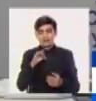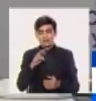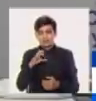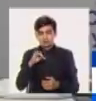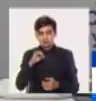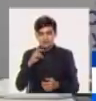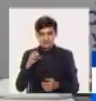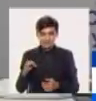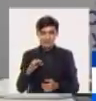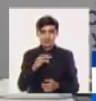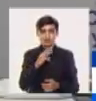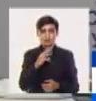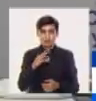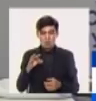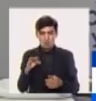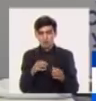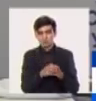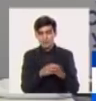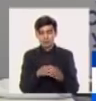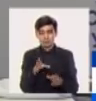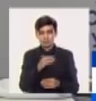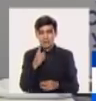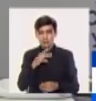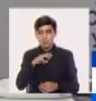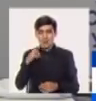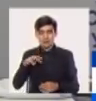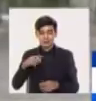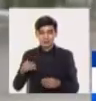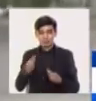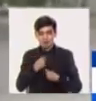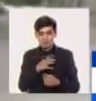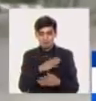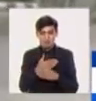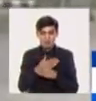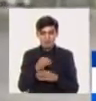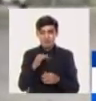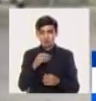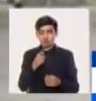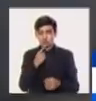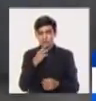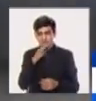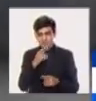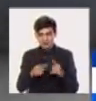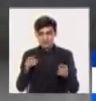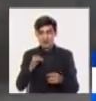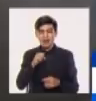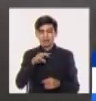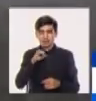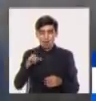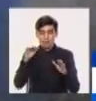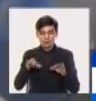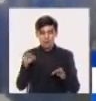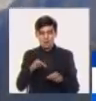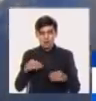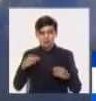1 миллиардтың ішінде қаржы соған бөліп, бізге сондай көмек ұйымдастырды. Қиын күндерде атыраулық еріктілерде аққалаттыларға